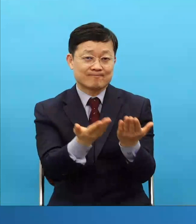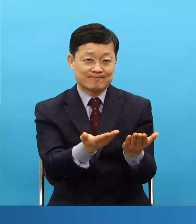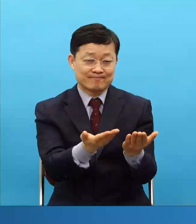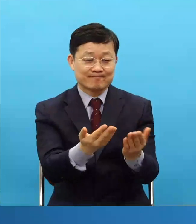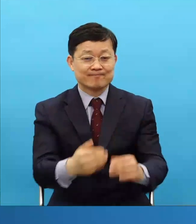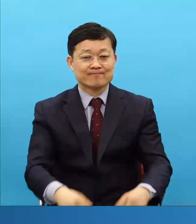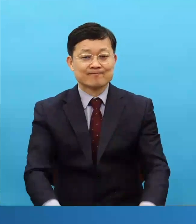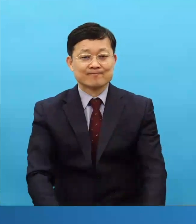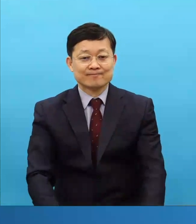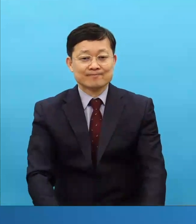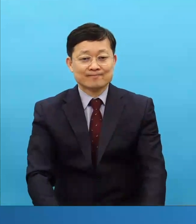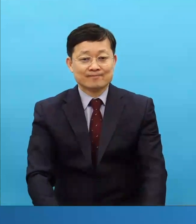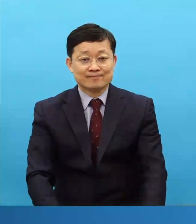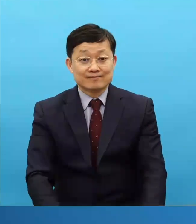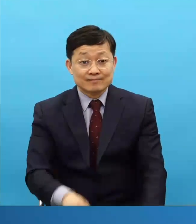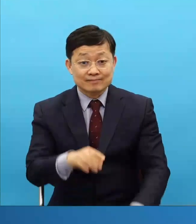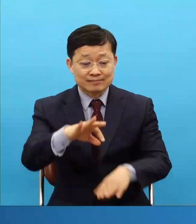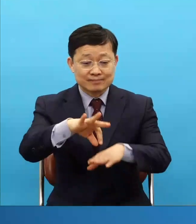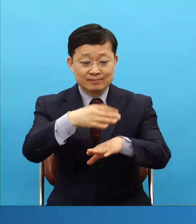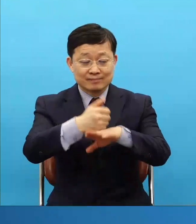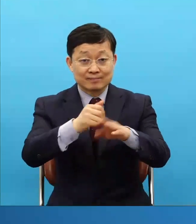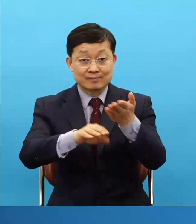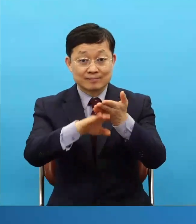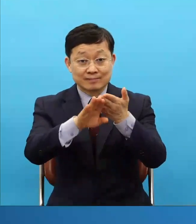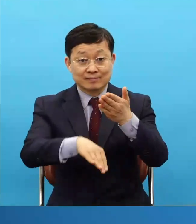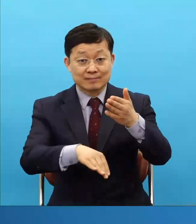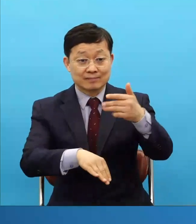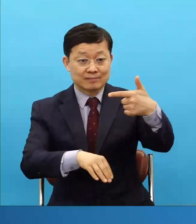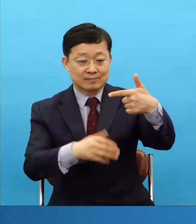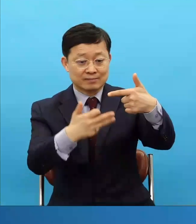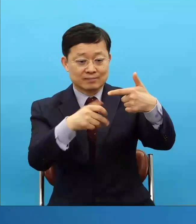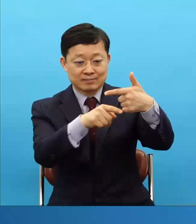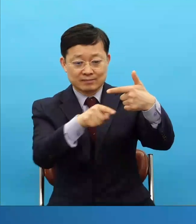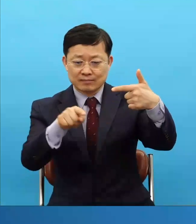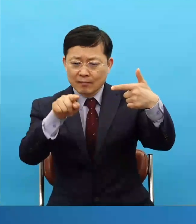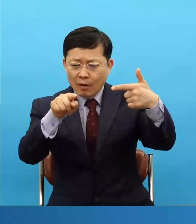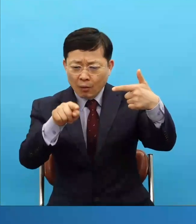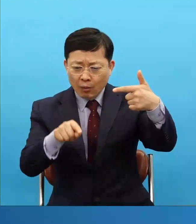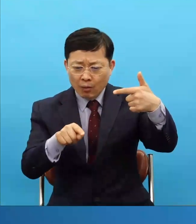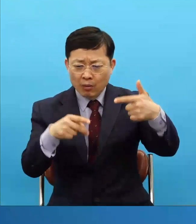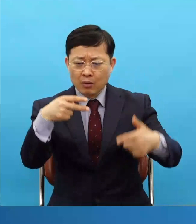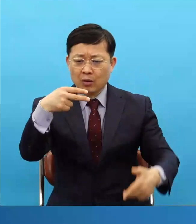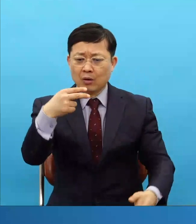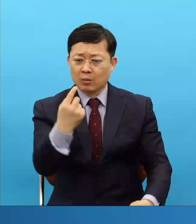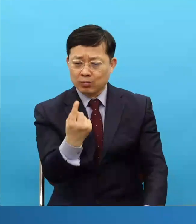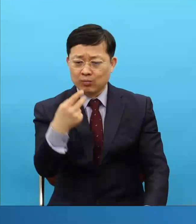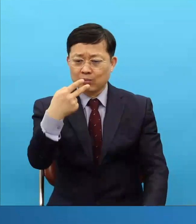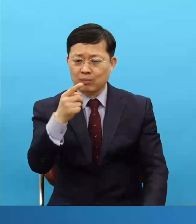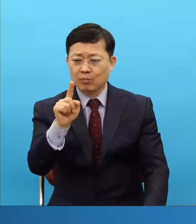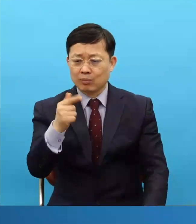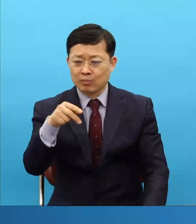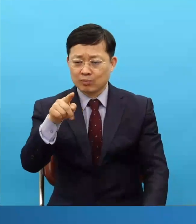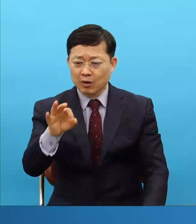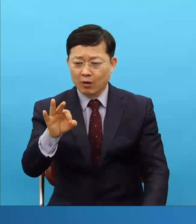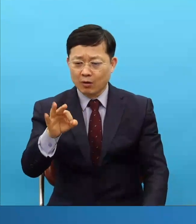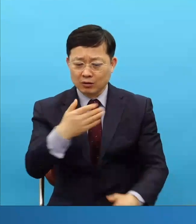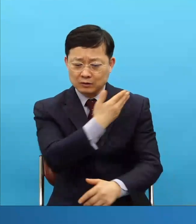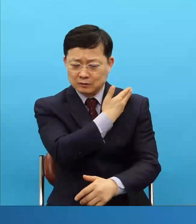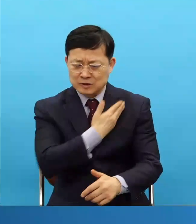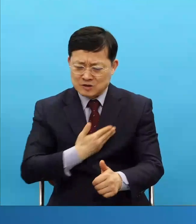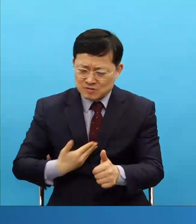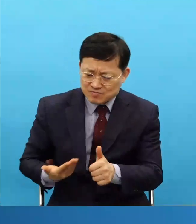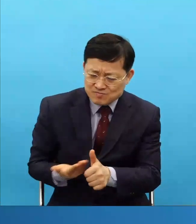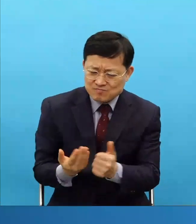뭘로 바뀝니까? Ultimately, what did it change into? 도단성 운동. The Dothan movement. 이래 바뀝니다. That's how it changed. 한 사람 때문에. Because of one